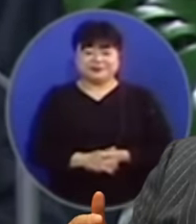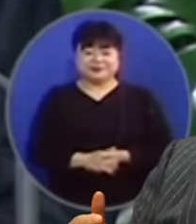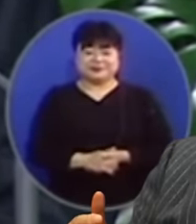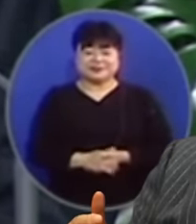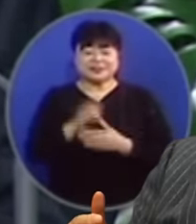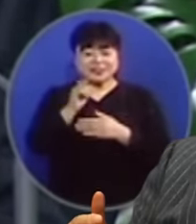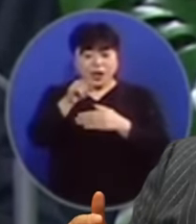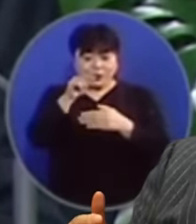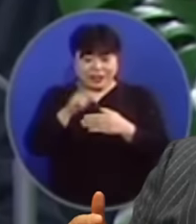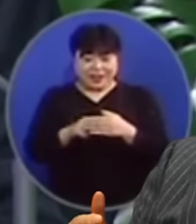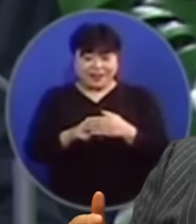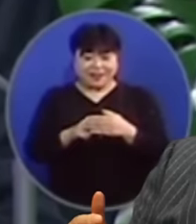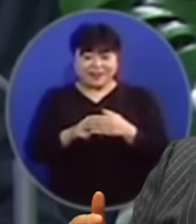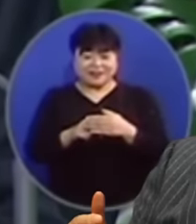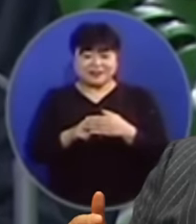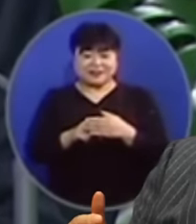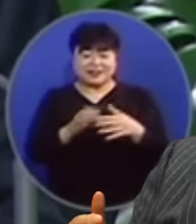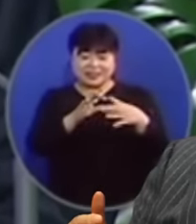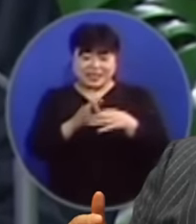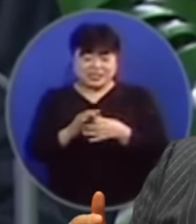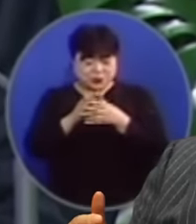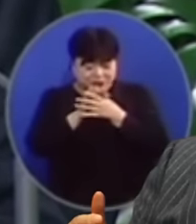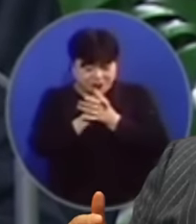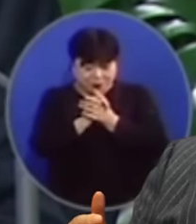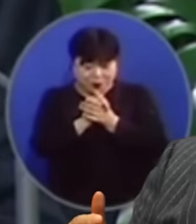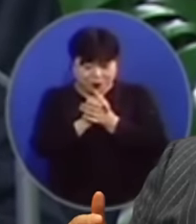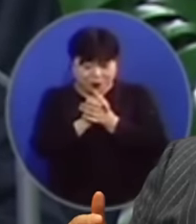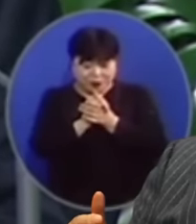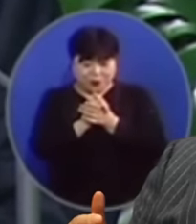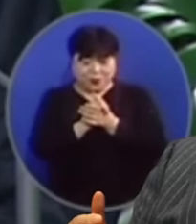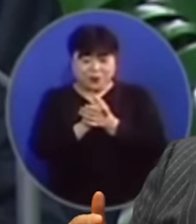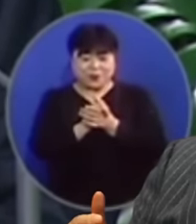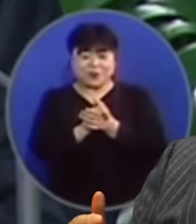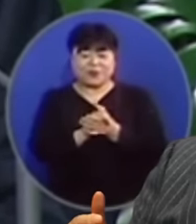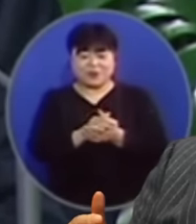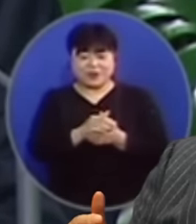그 가운데 계속 기도가 섞여 들어가